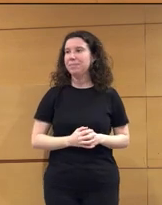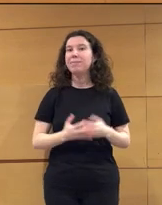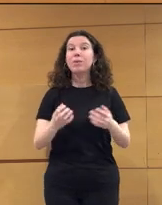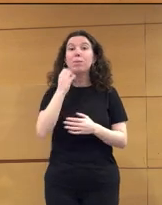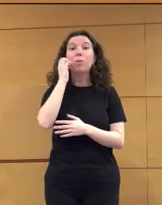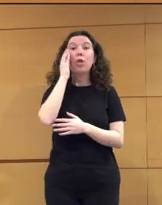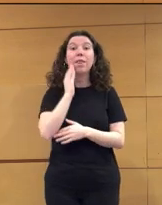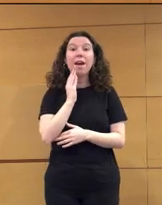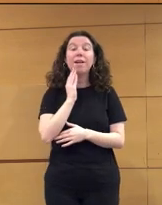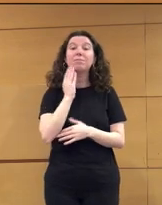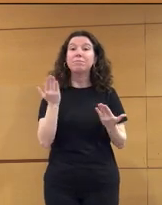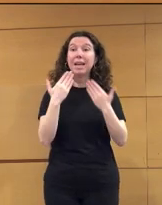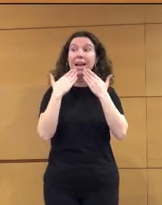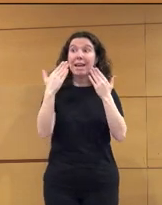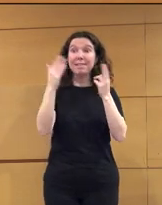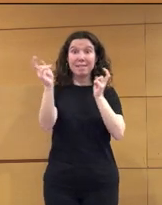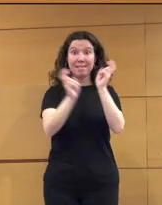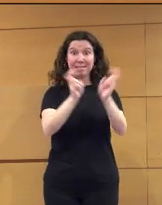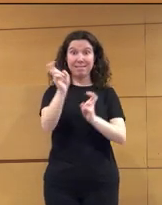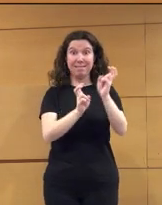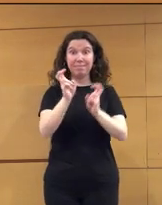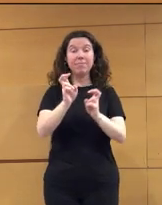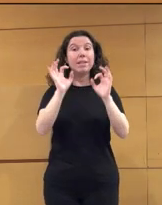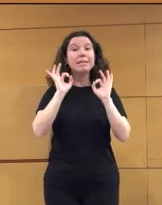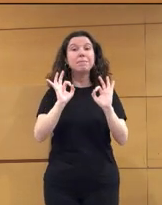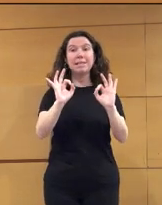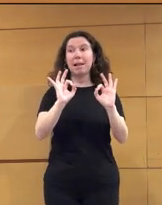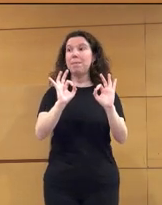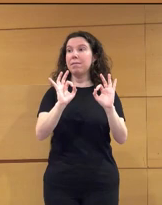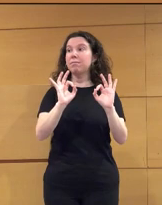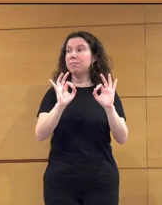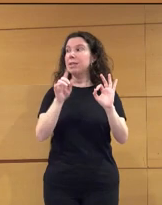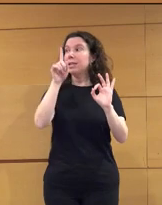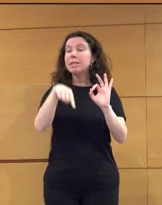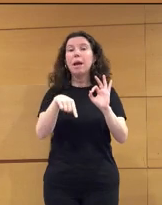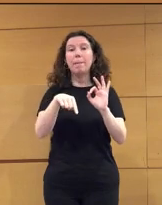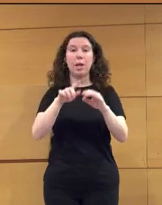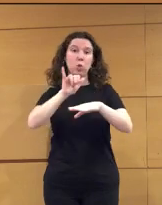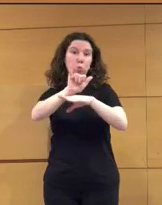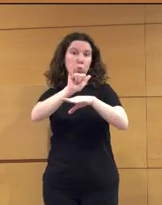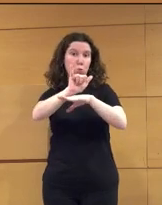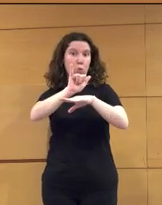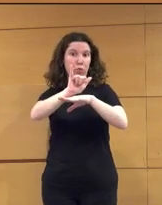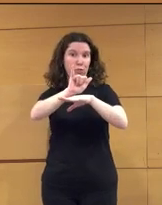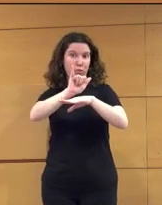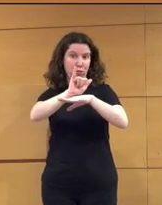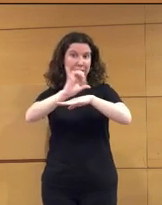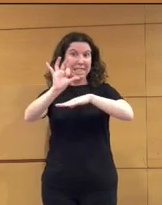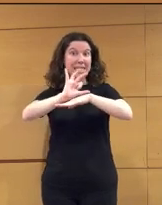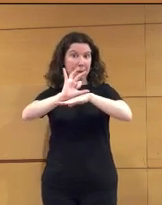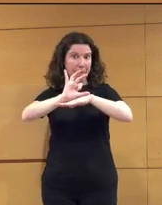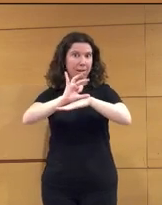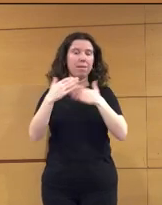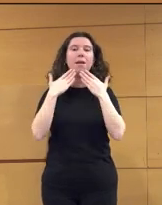Bon dia, gràcies per venir presencialment, els que estan també via canal de YouTube, que ens estan seguint, moltíssimes